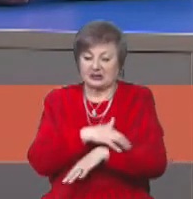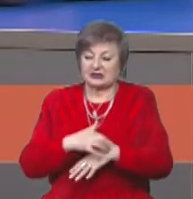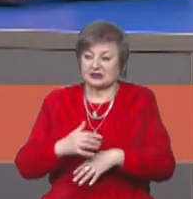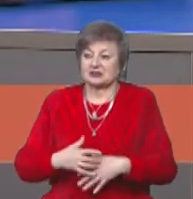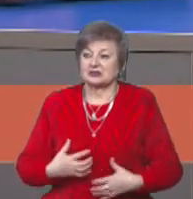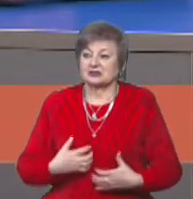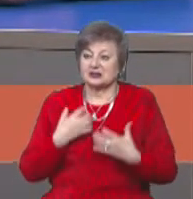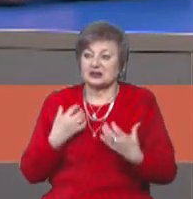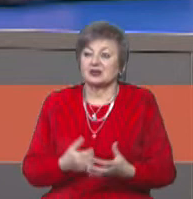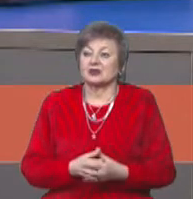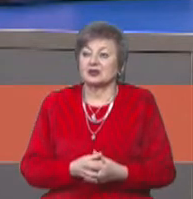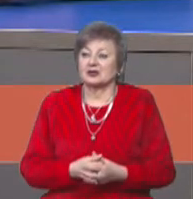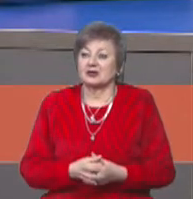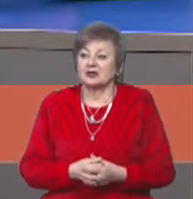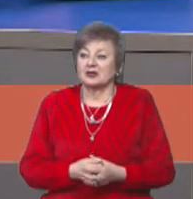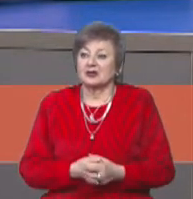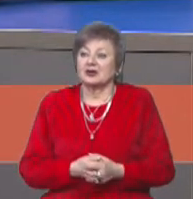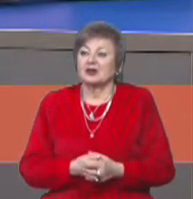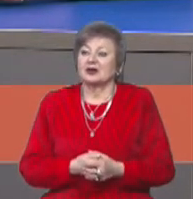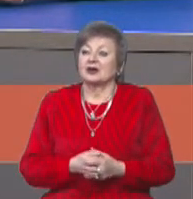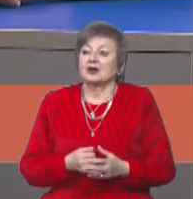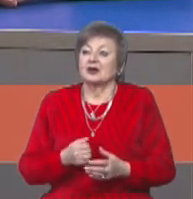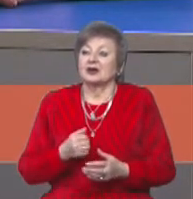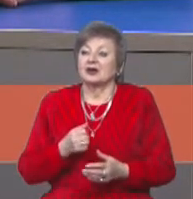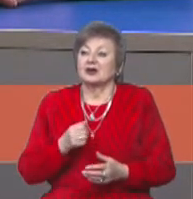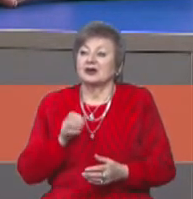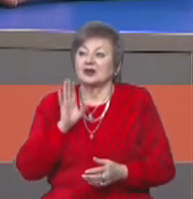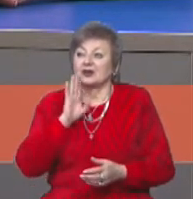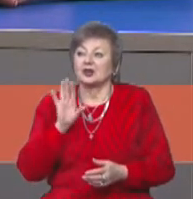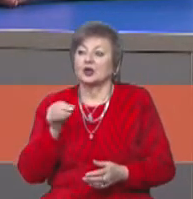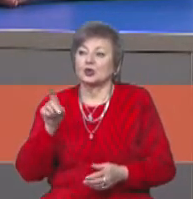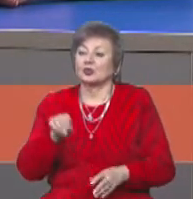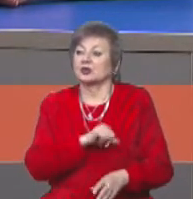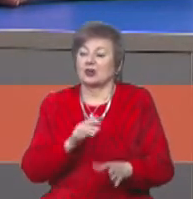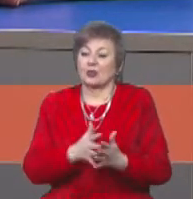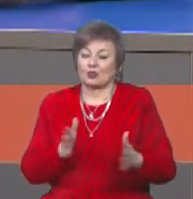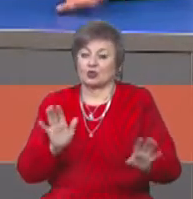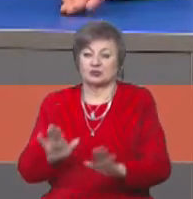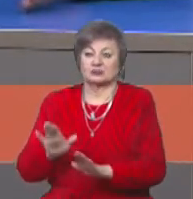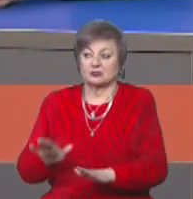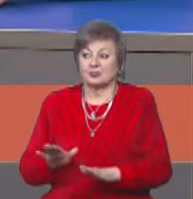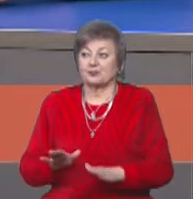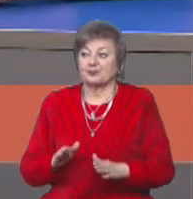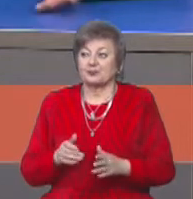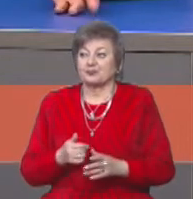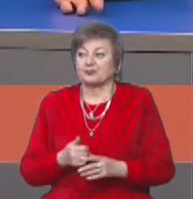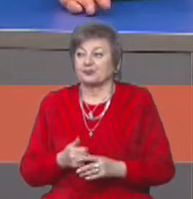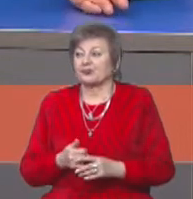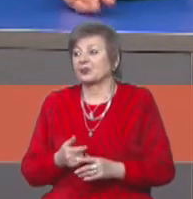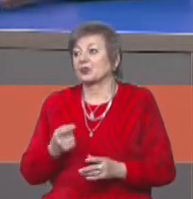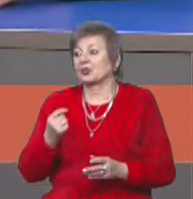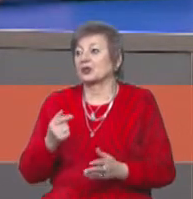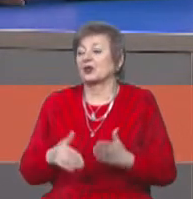З Георгіївського він нікого немає. Тоді ще нікого не було. Але він там, ну я ж говорю,